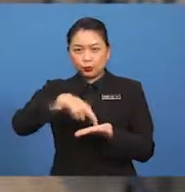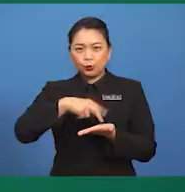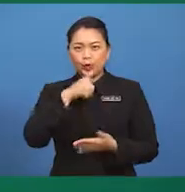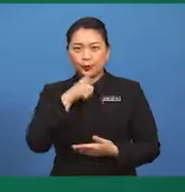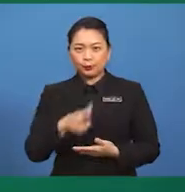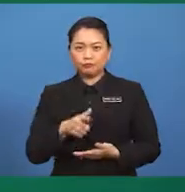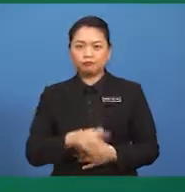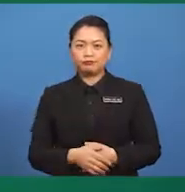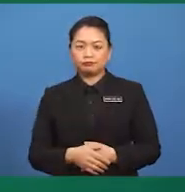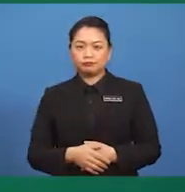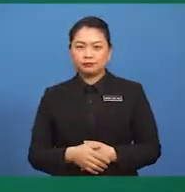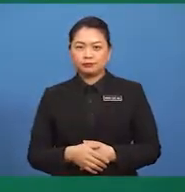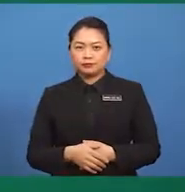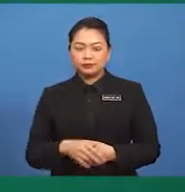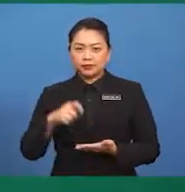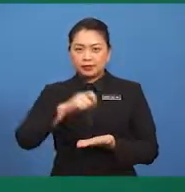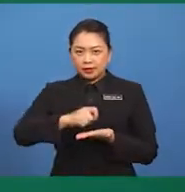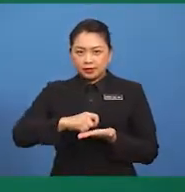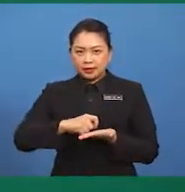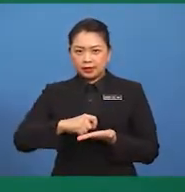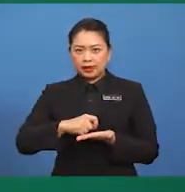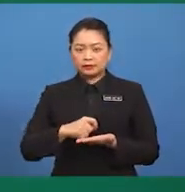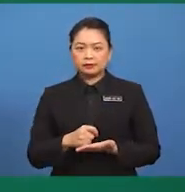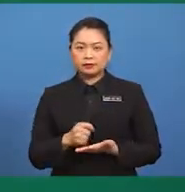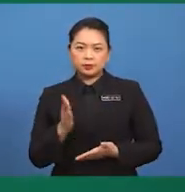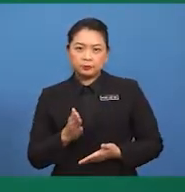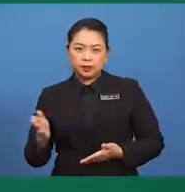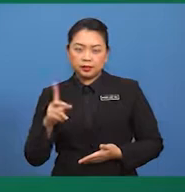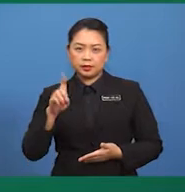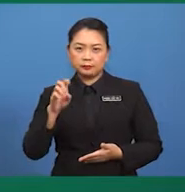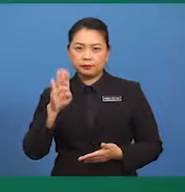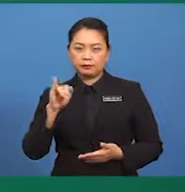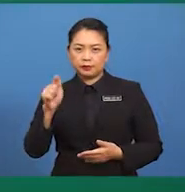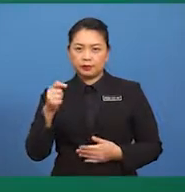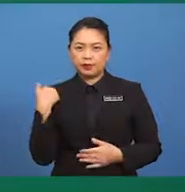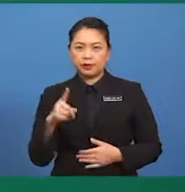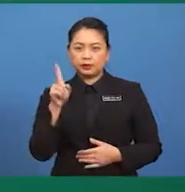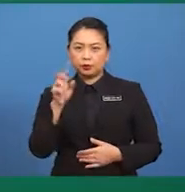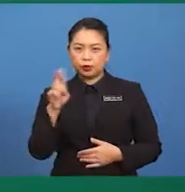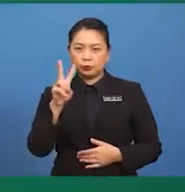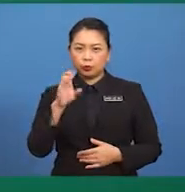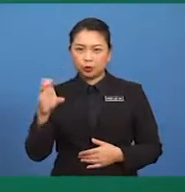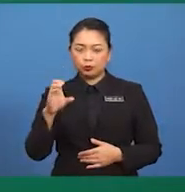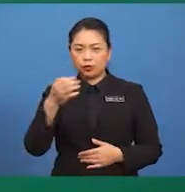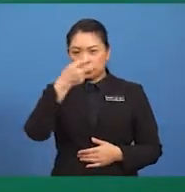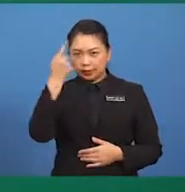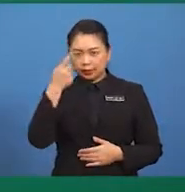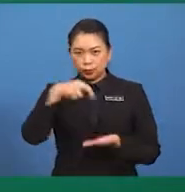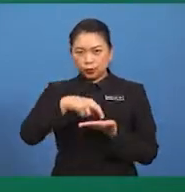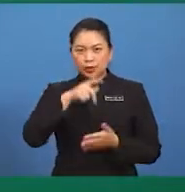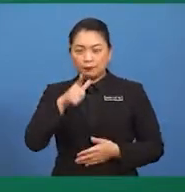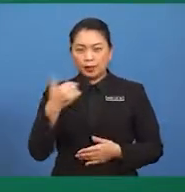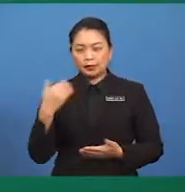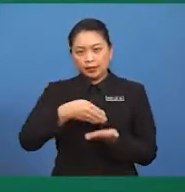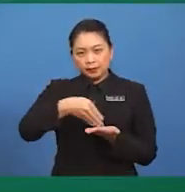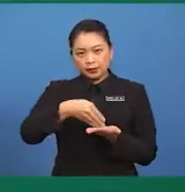am. Catatan sebelah debit ialah hutang lapuk RM1,200 kerana hutang lapuk ialah